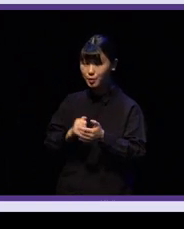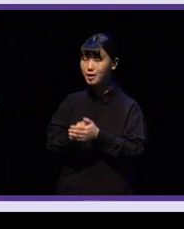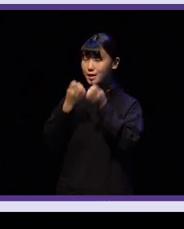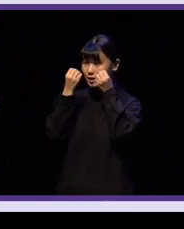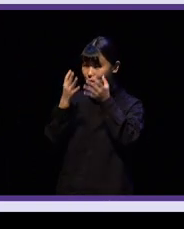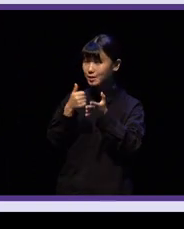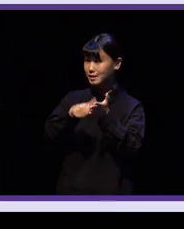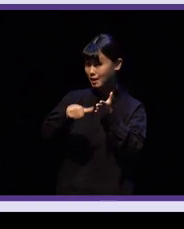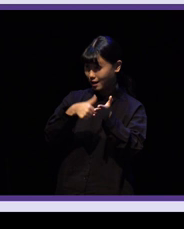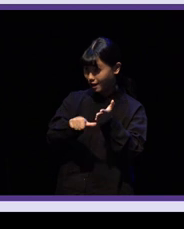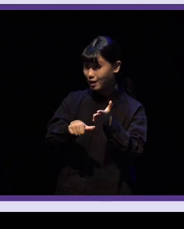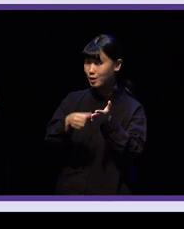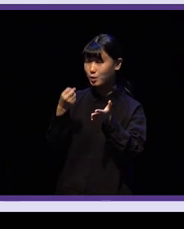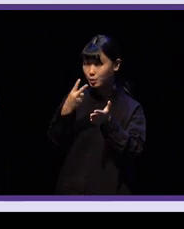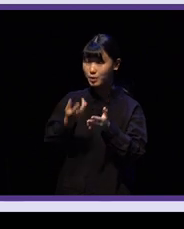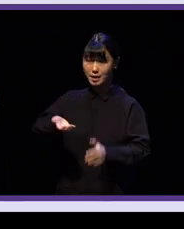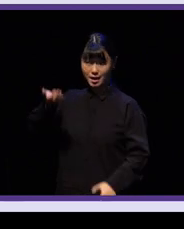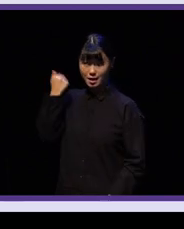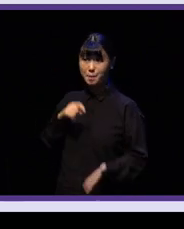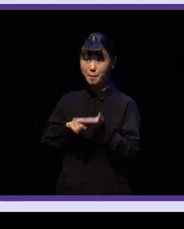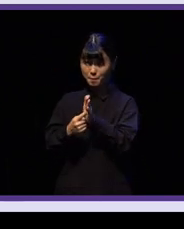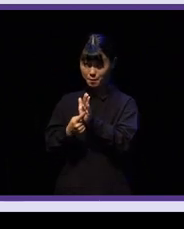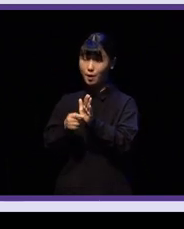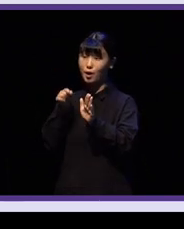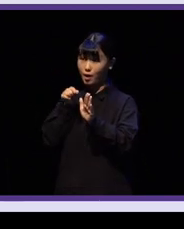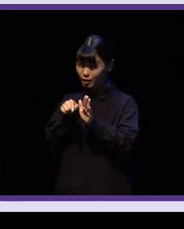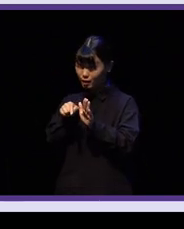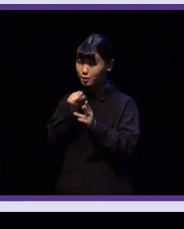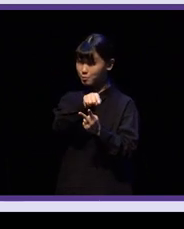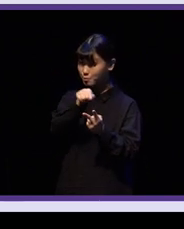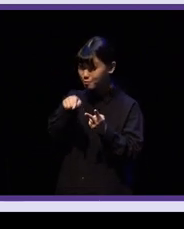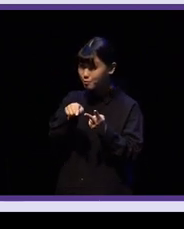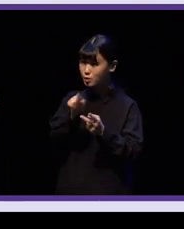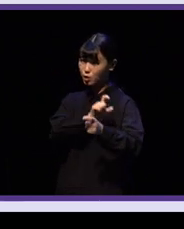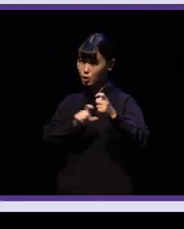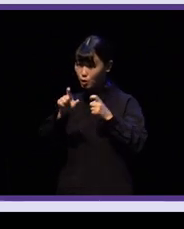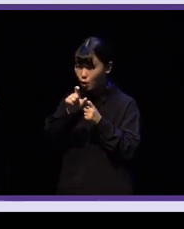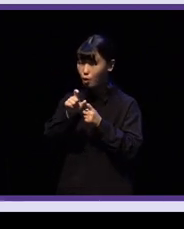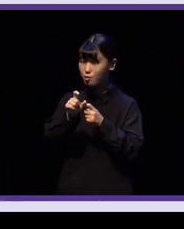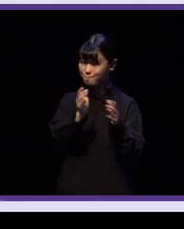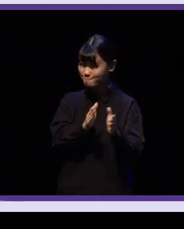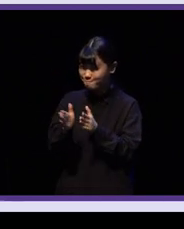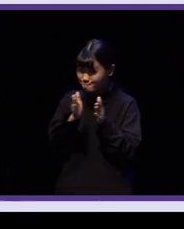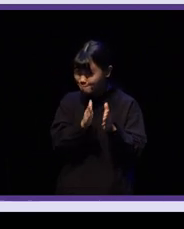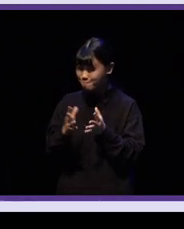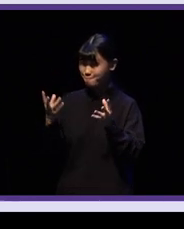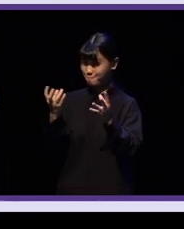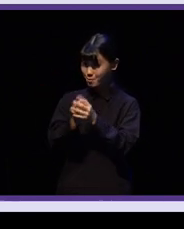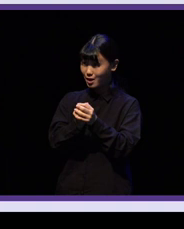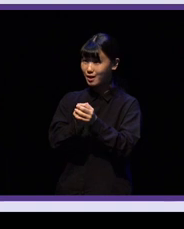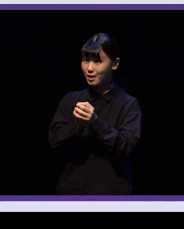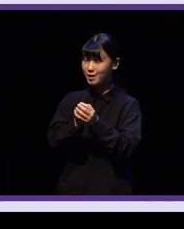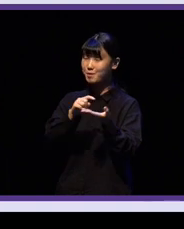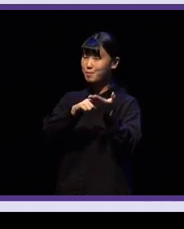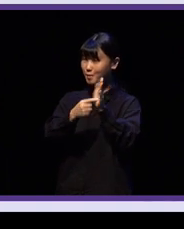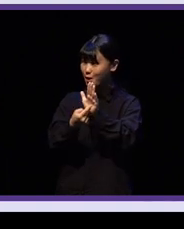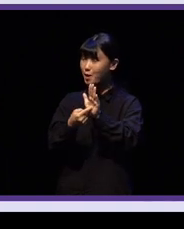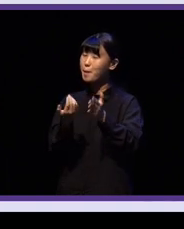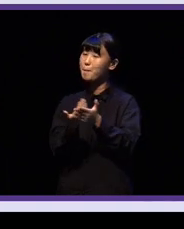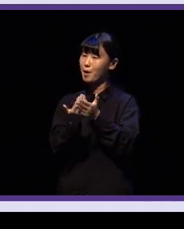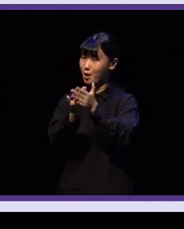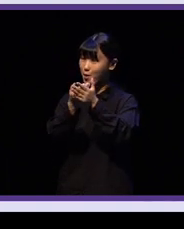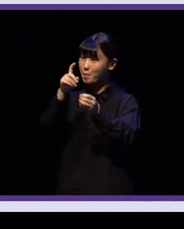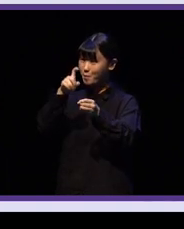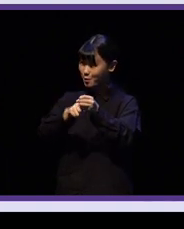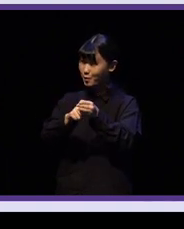그리고 과거의 작품이 발표되어졌던 작품들을 좀 더 보완해서 나한 작품으로 발전시키기